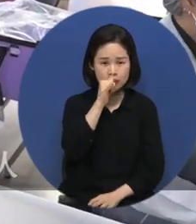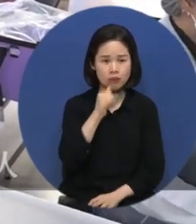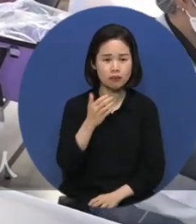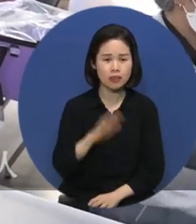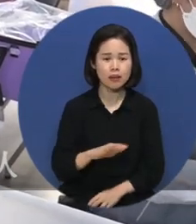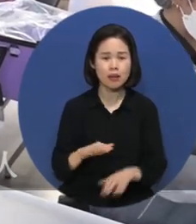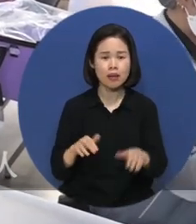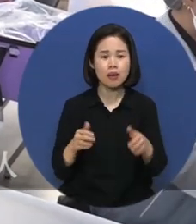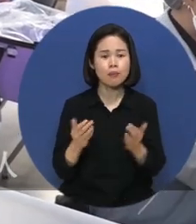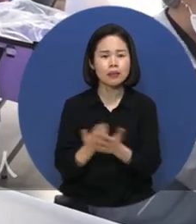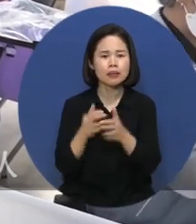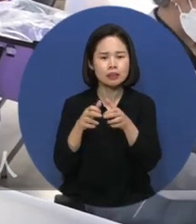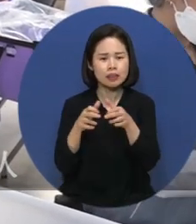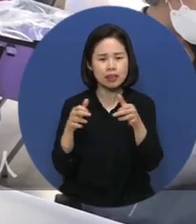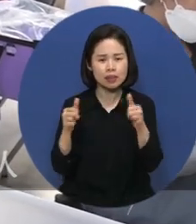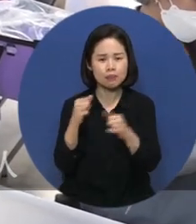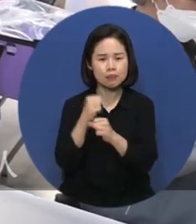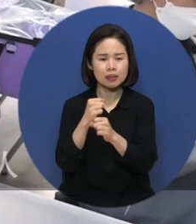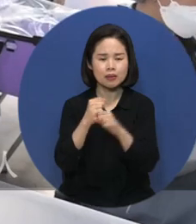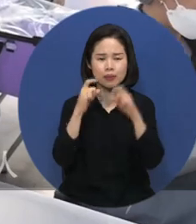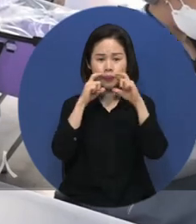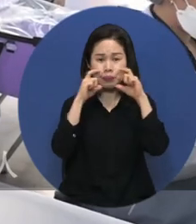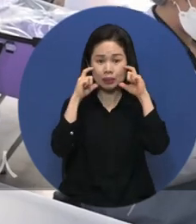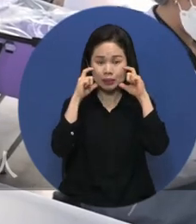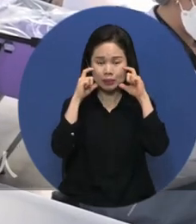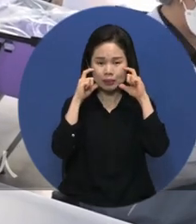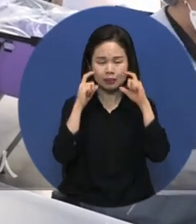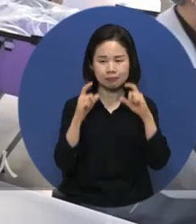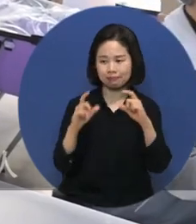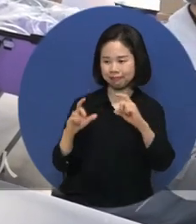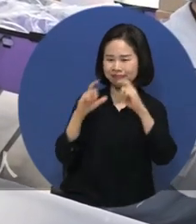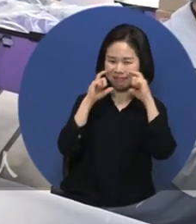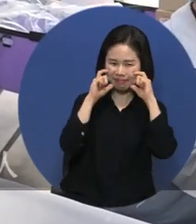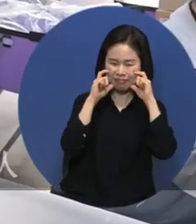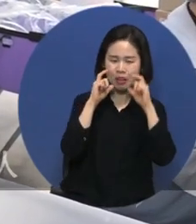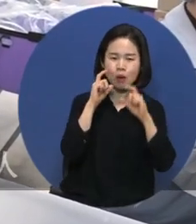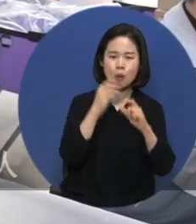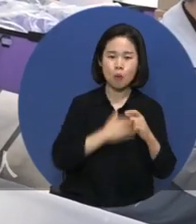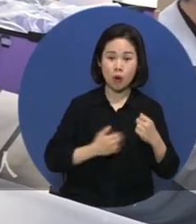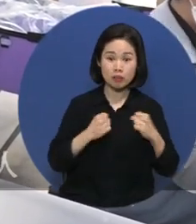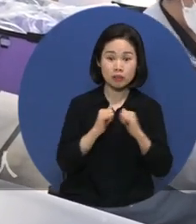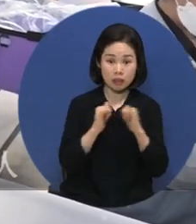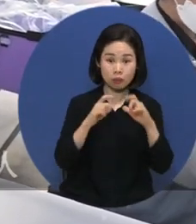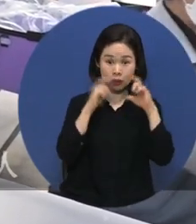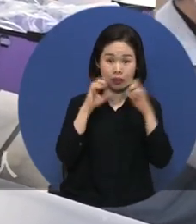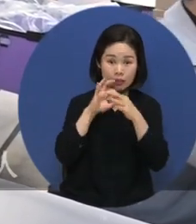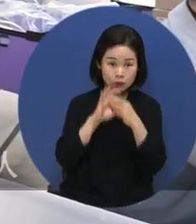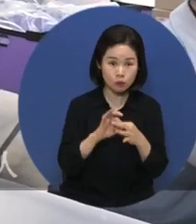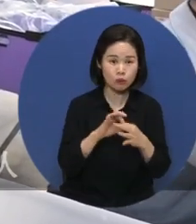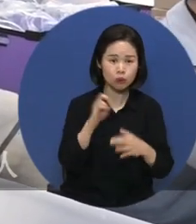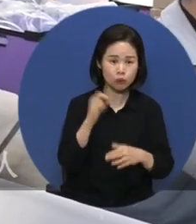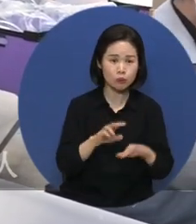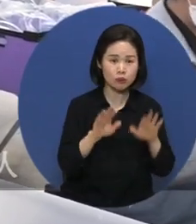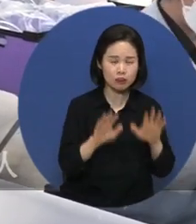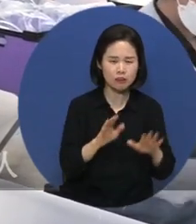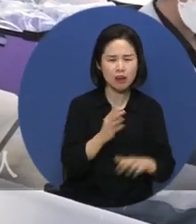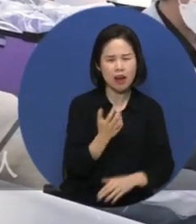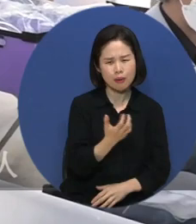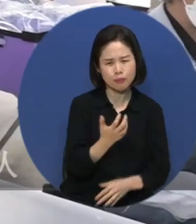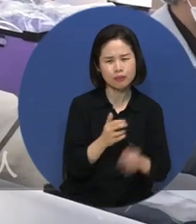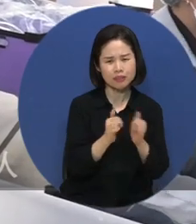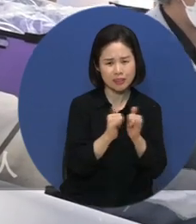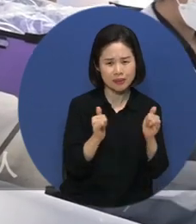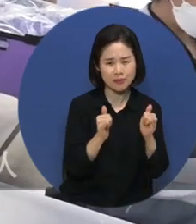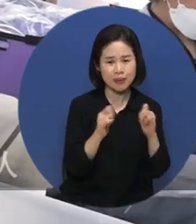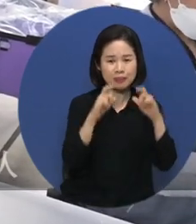마스크로 건강하신 분들은 좀 더 건강하셨으면 좋겠고 건강을 현재 잃으셨던 분들은 건강을